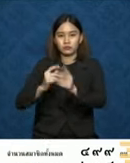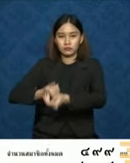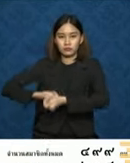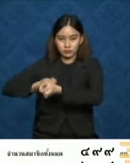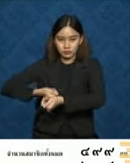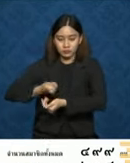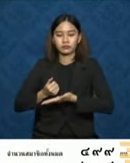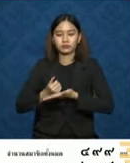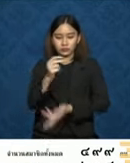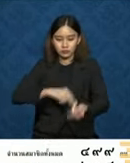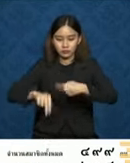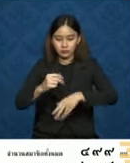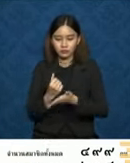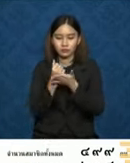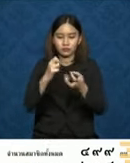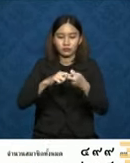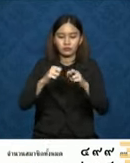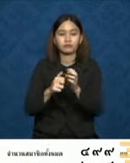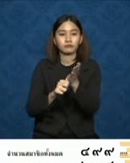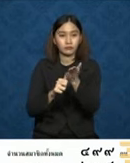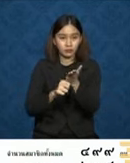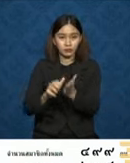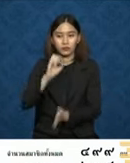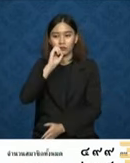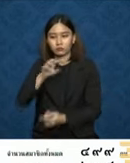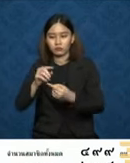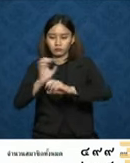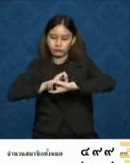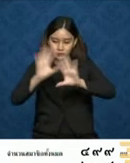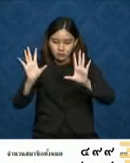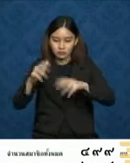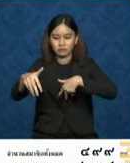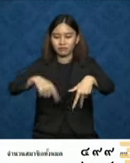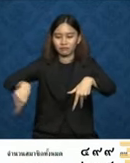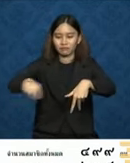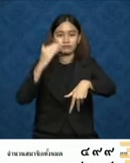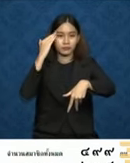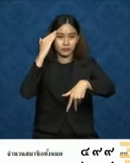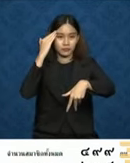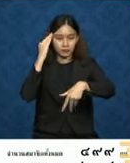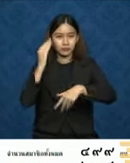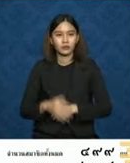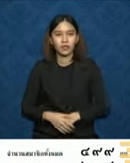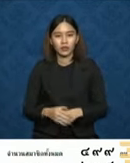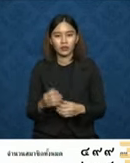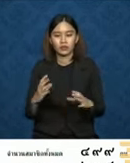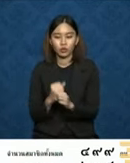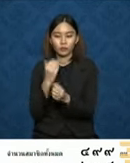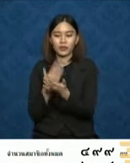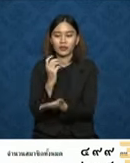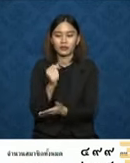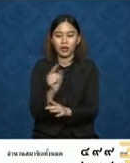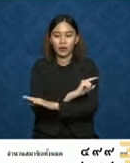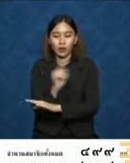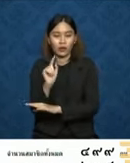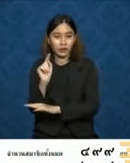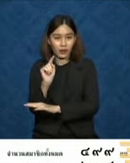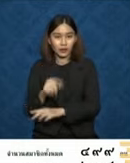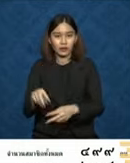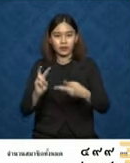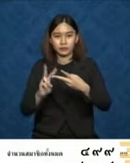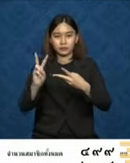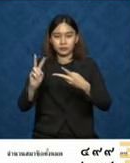สหกรณ์ช่วยดูแลและเยียวยาแก้ไขปัญหาและบอกถึงความชัดเจนให้กับพี่น้องประชาชนด้วยนะครับว่าจะได้รับเมื่อไหร่นะครับเพ